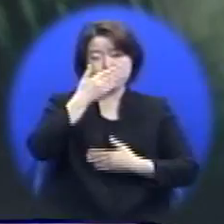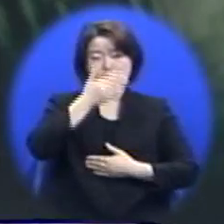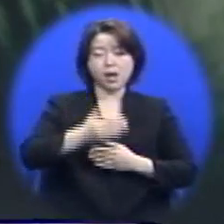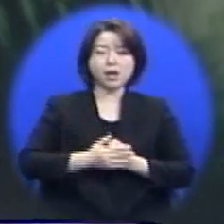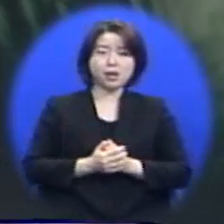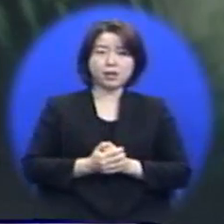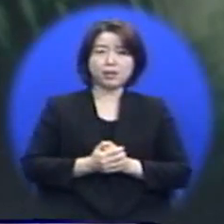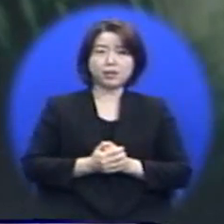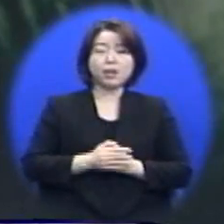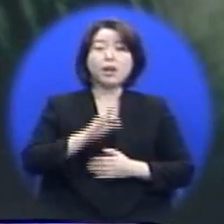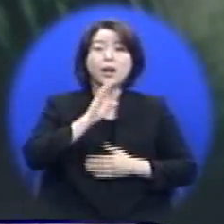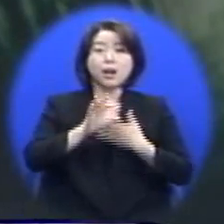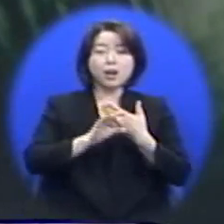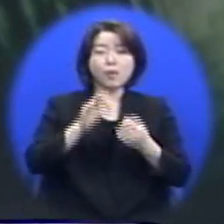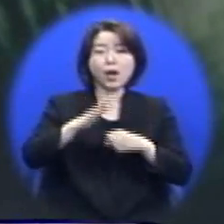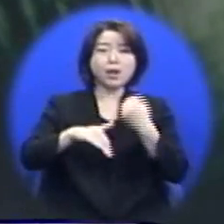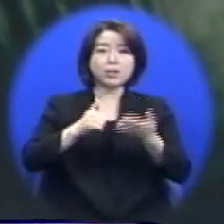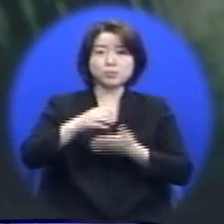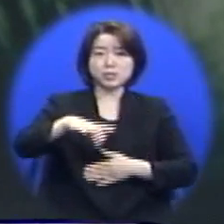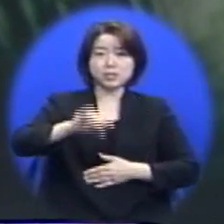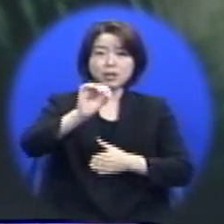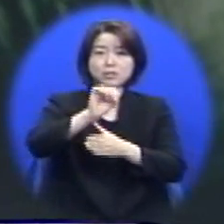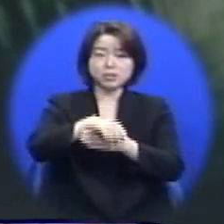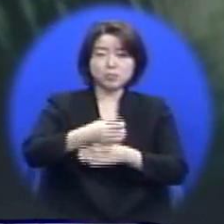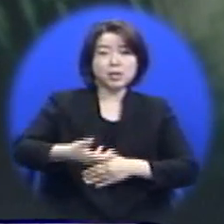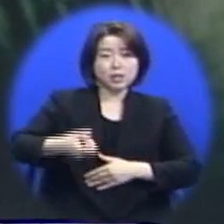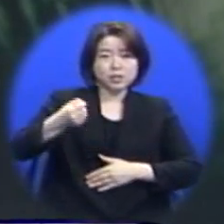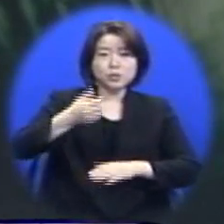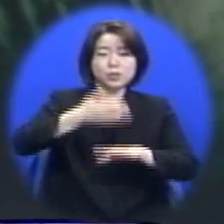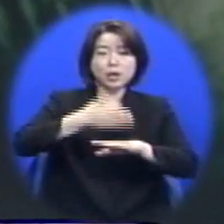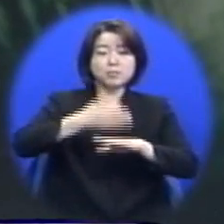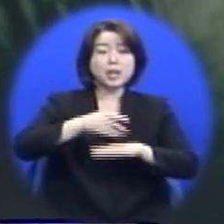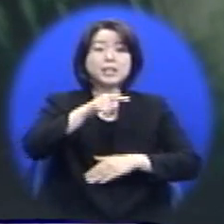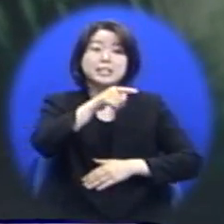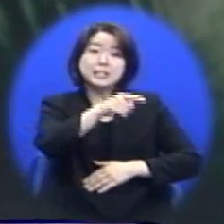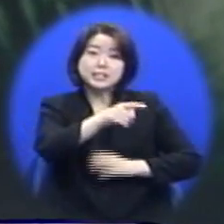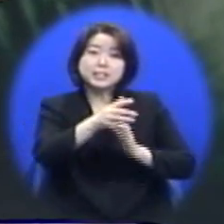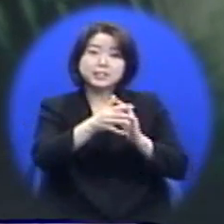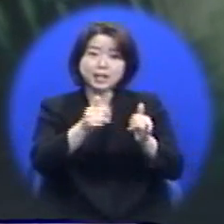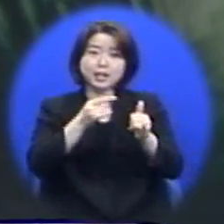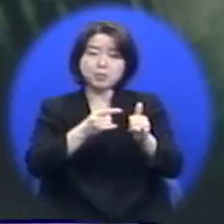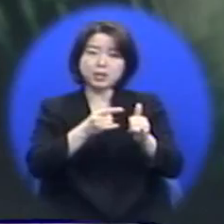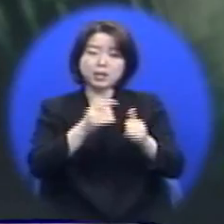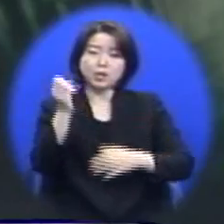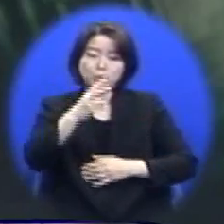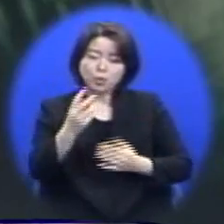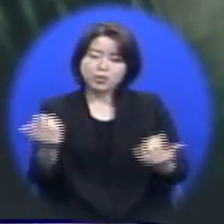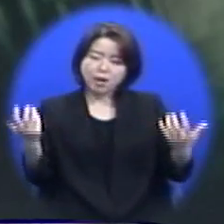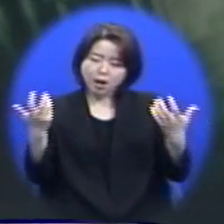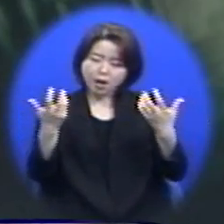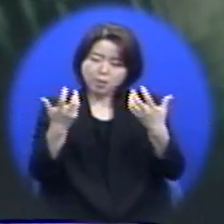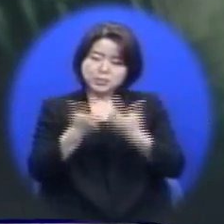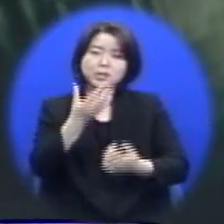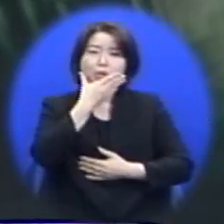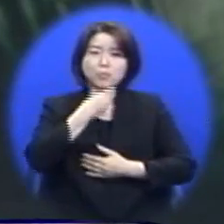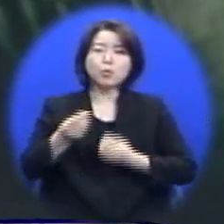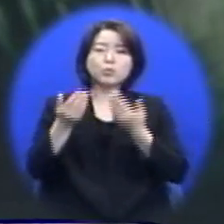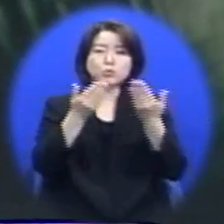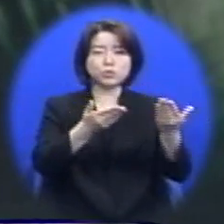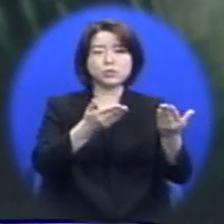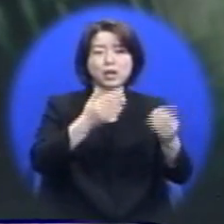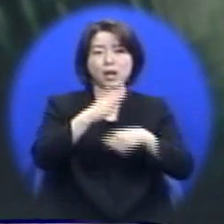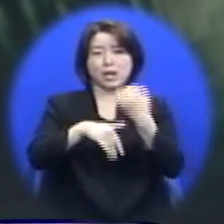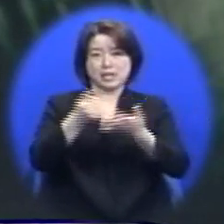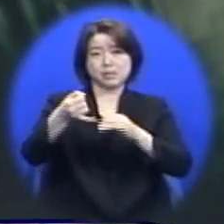하나님께서 그 첫 열매로 감사하는 그 사람에게 또 하나님이 넘치게 복을 주시겠다고 하셨어요.